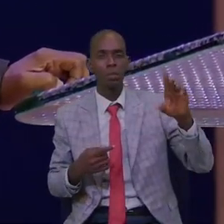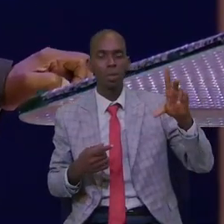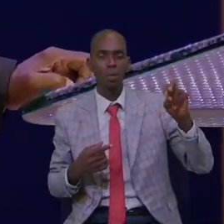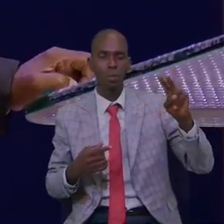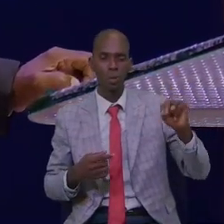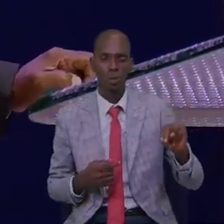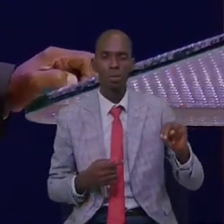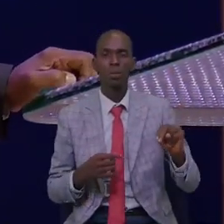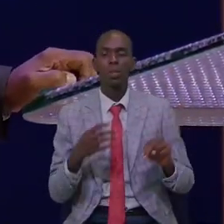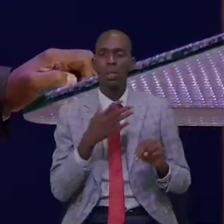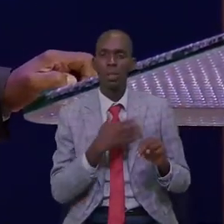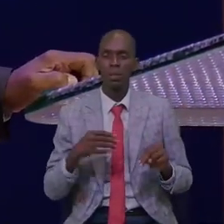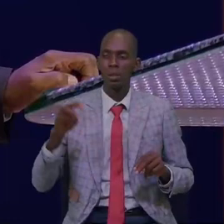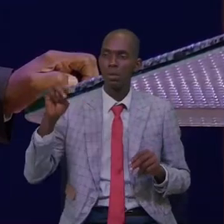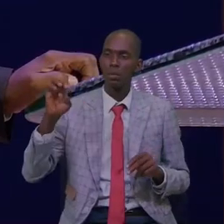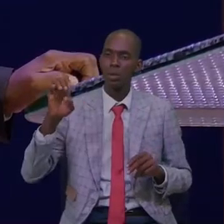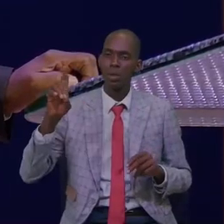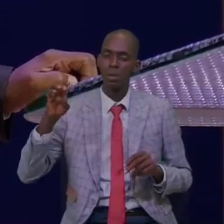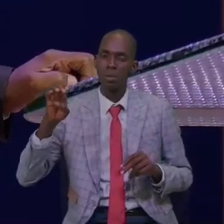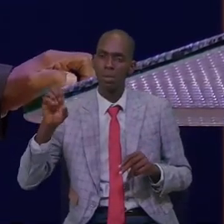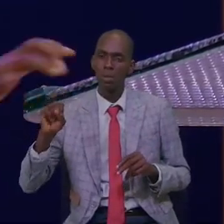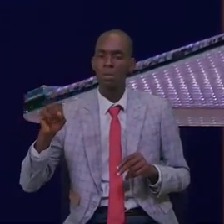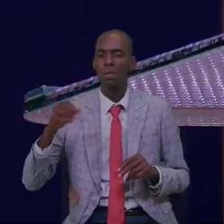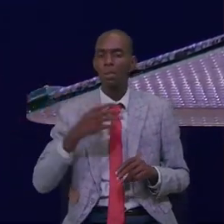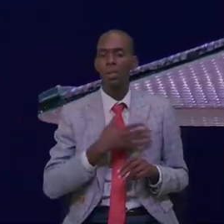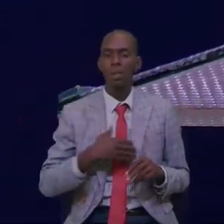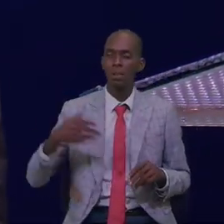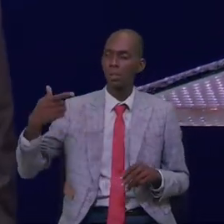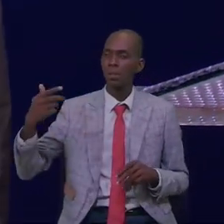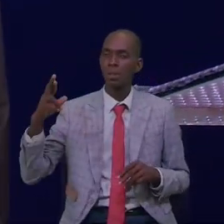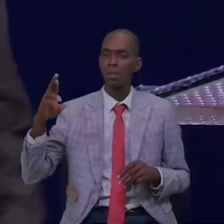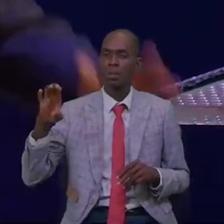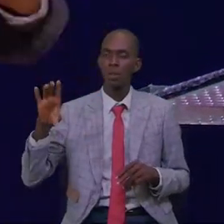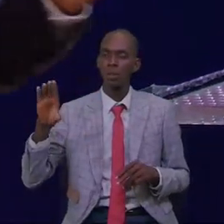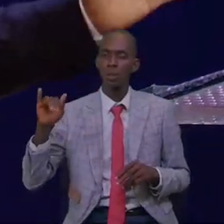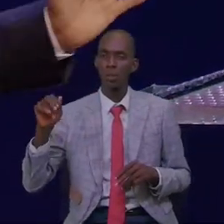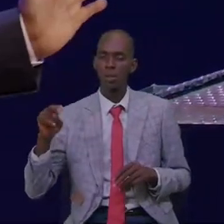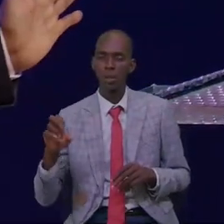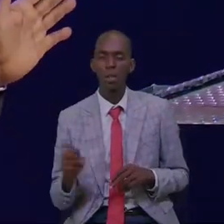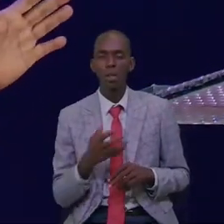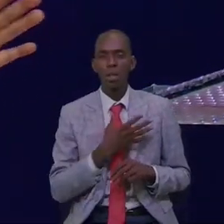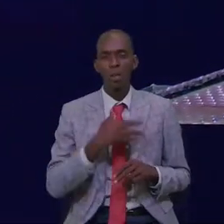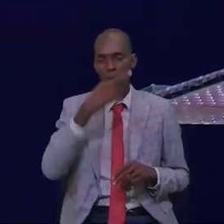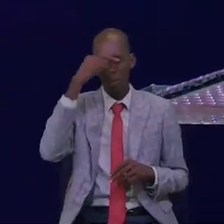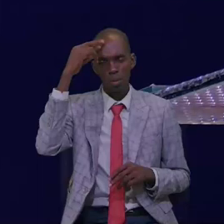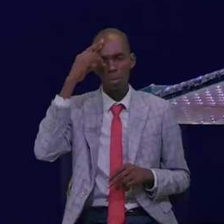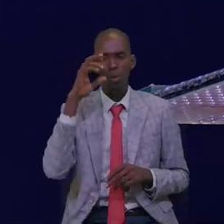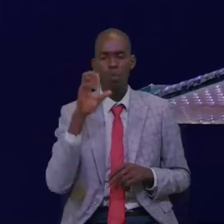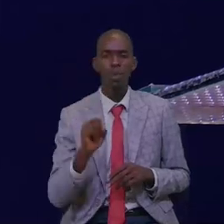l'empire babylonien, l'empire médo-perse, l'empire grec, l'empire romain, tous les